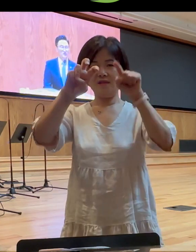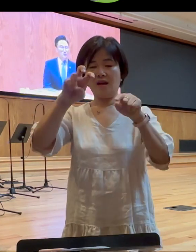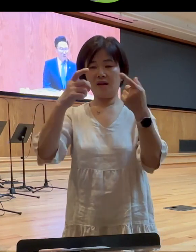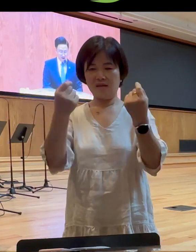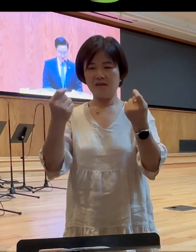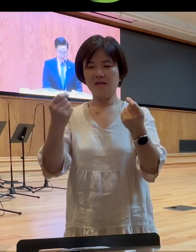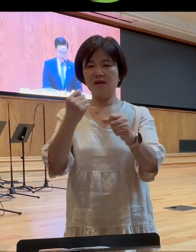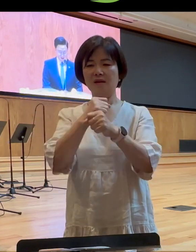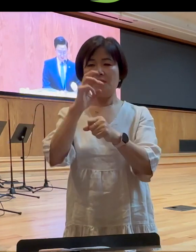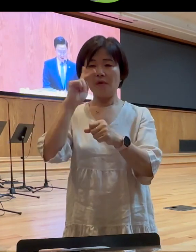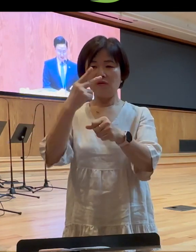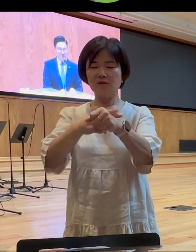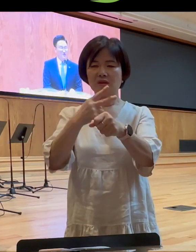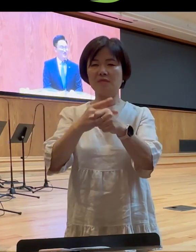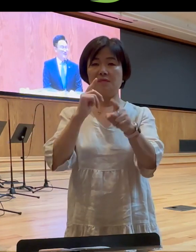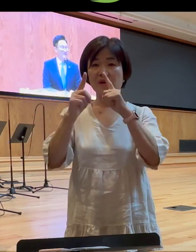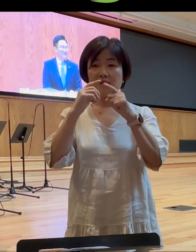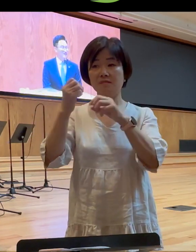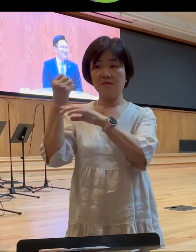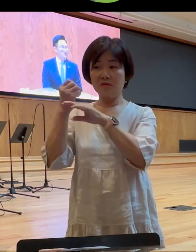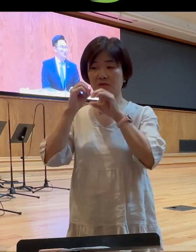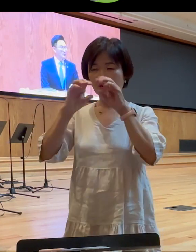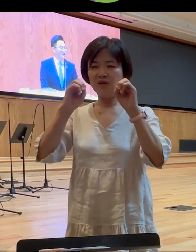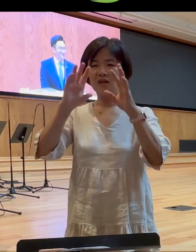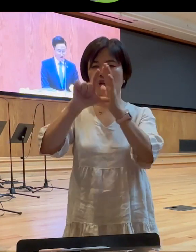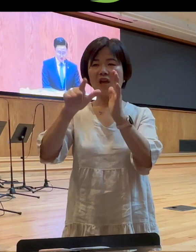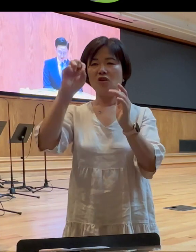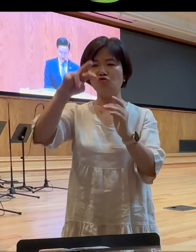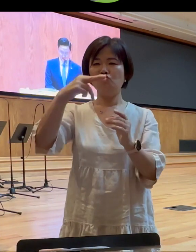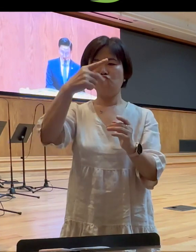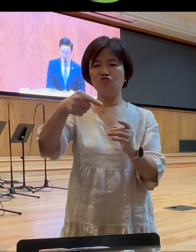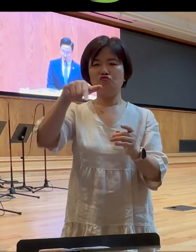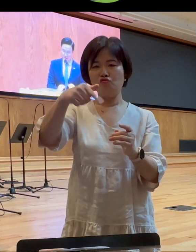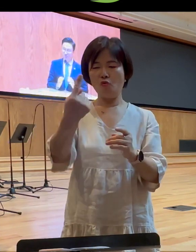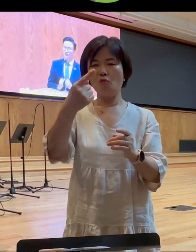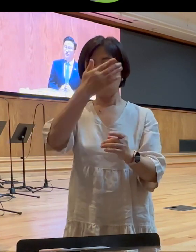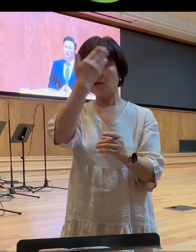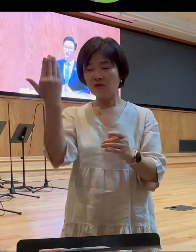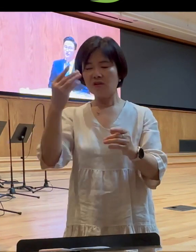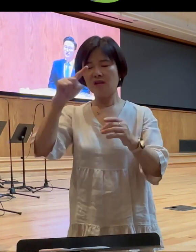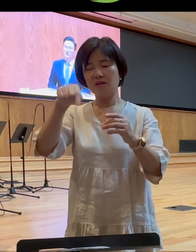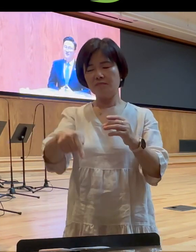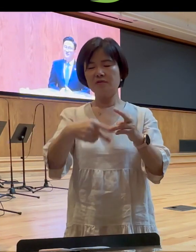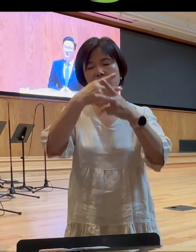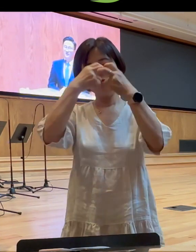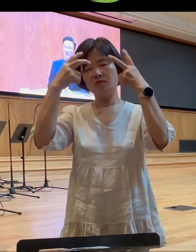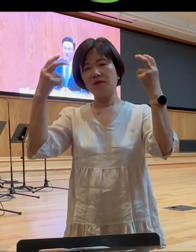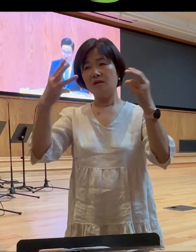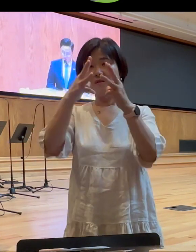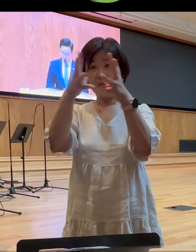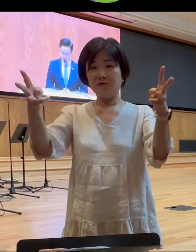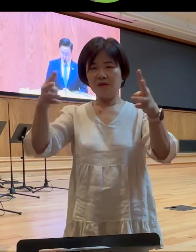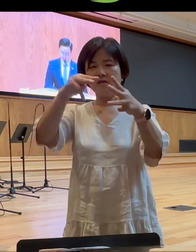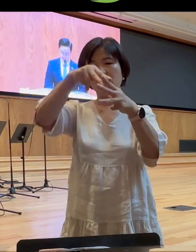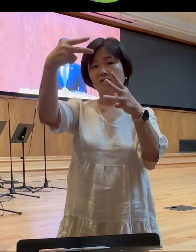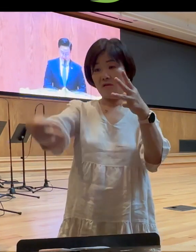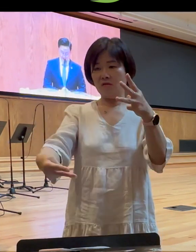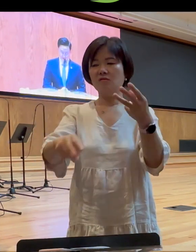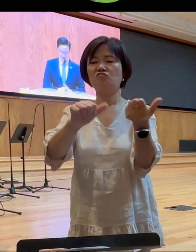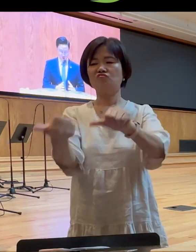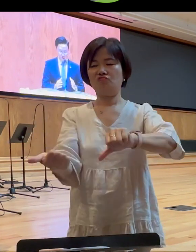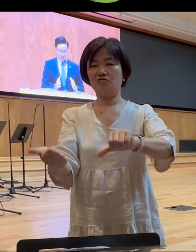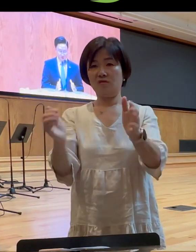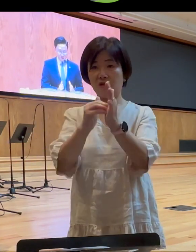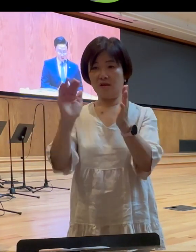바울이 드고아에서 말씀을 전할 때 유두고라는 청년이 깊은 졸음으로 3층에서 떨어졌습니다.